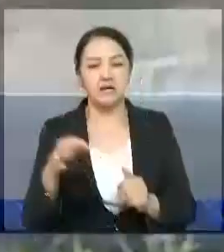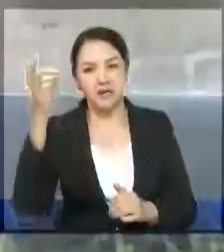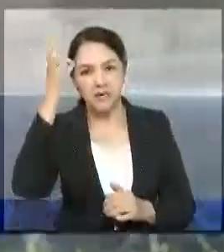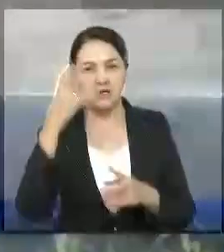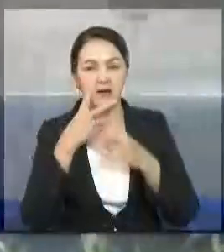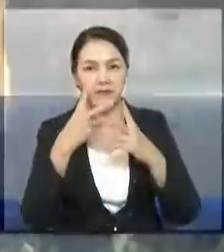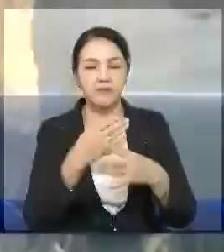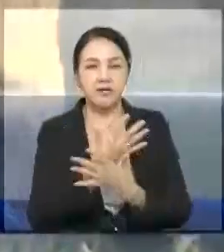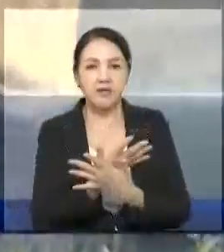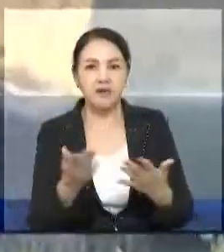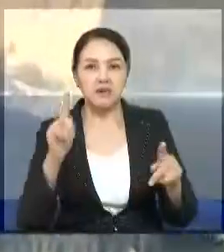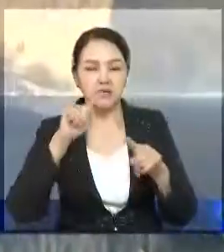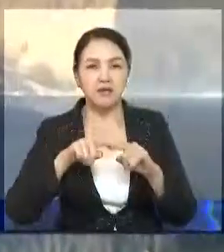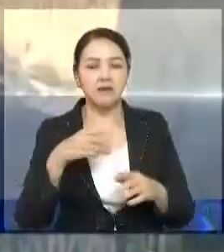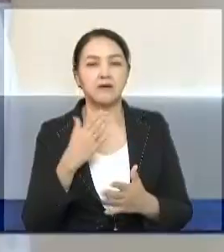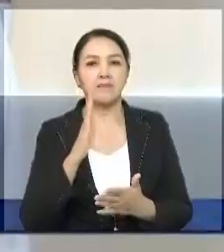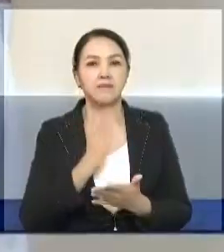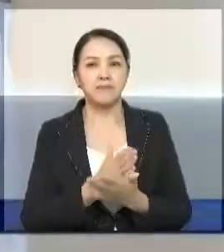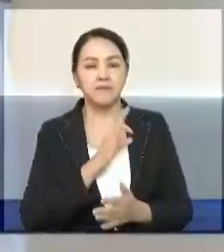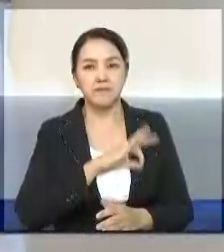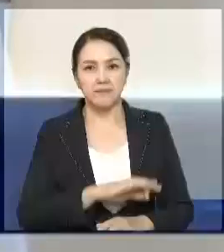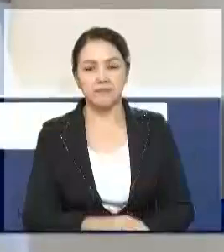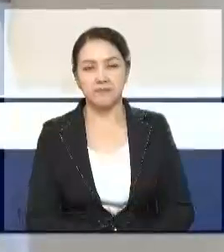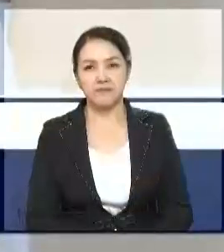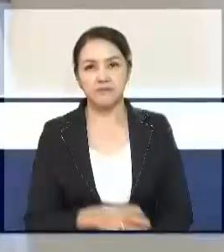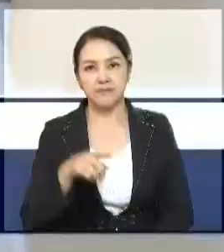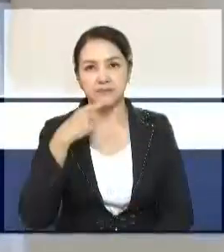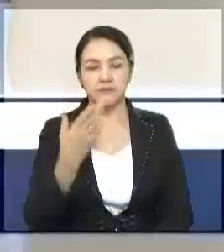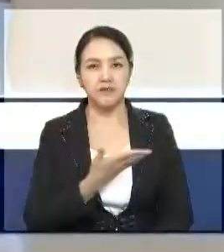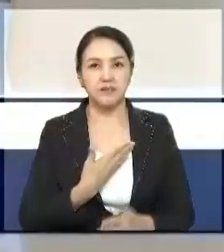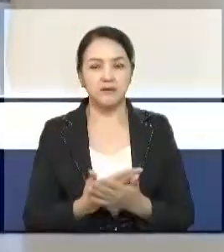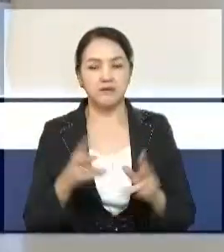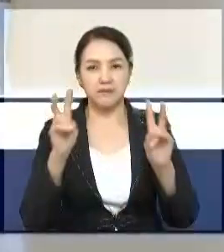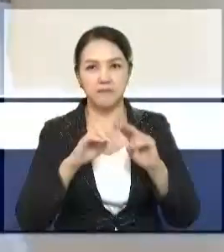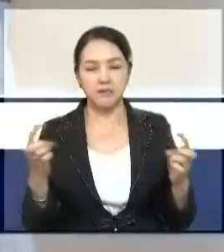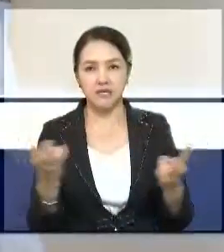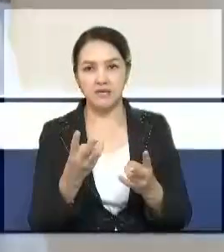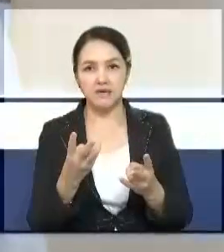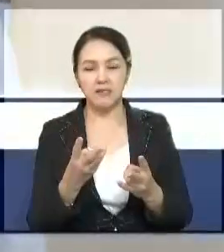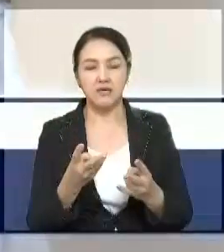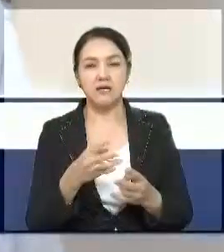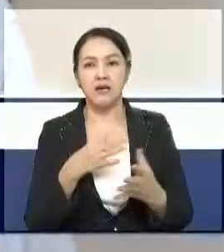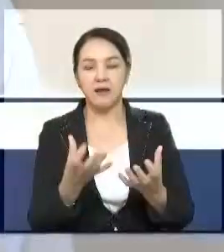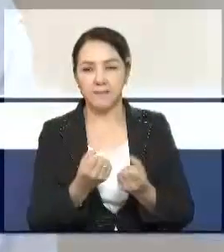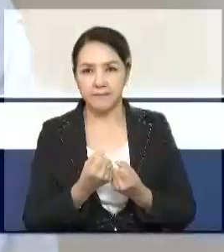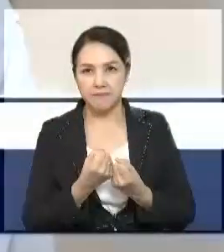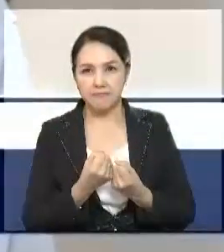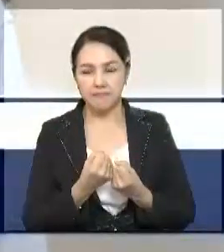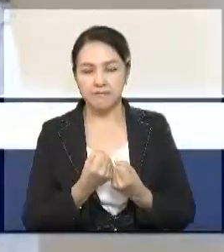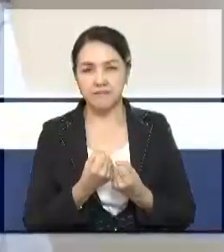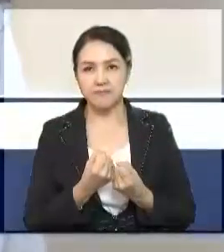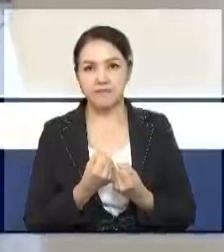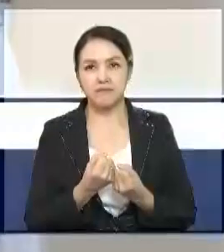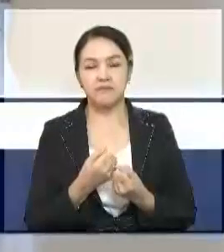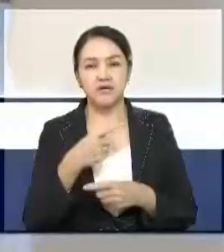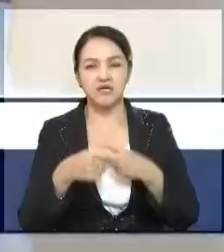негізіне қарай түрлі технологиялар қолданылады. Бір тәсілдерді айту үшін біз оны зерттеуіміз керек. Бірінші анализ алу керек,